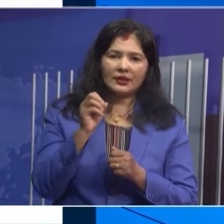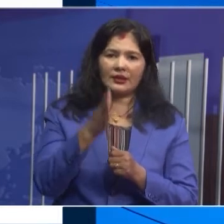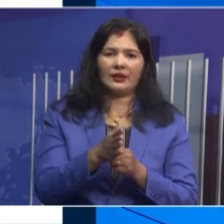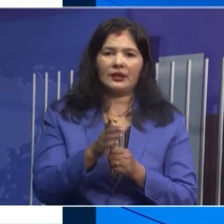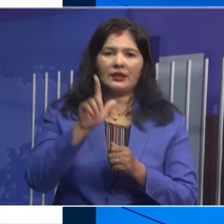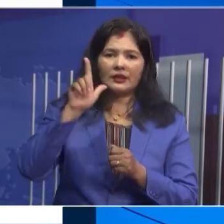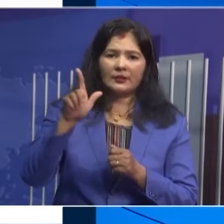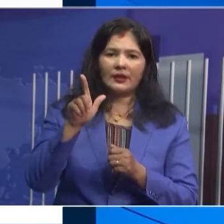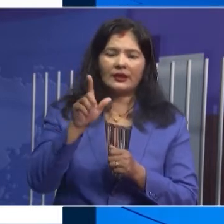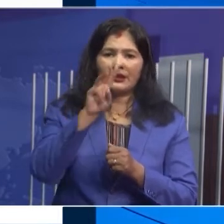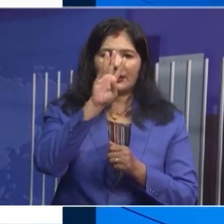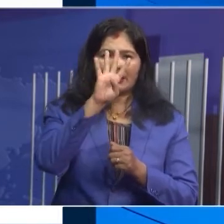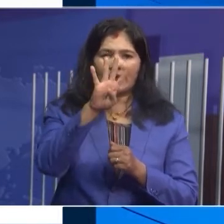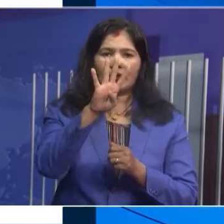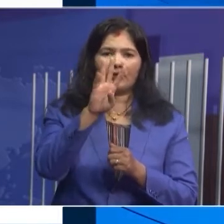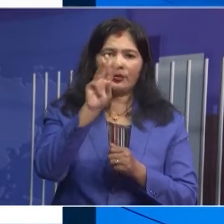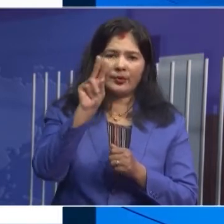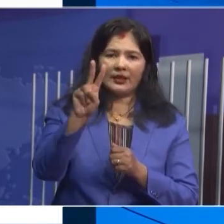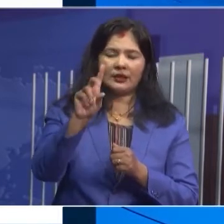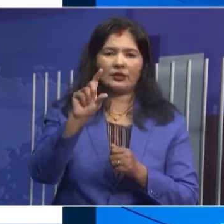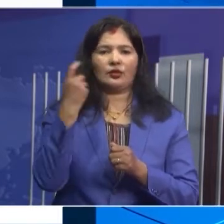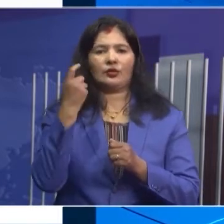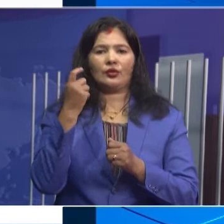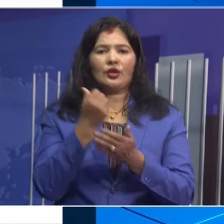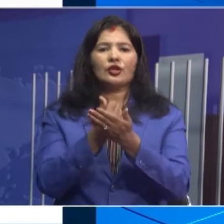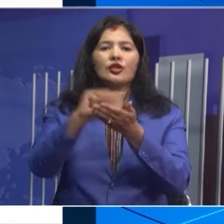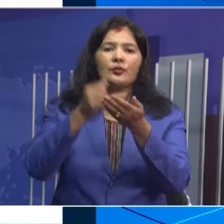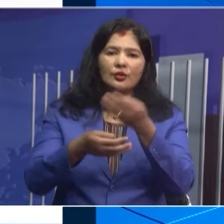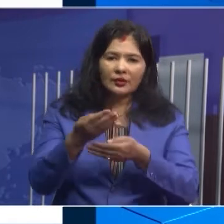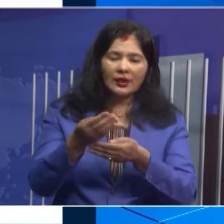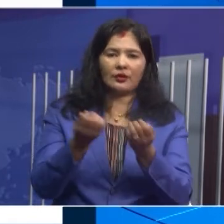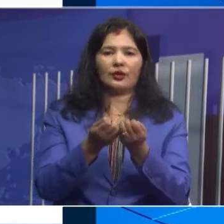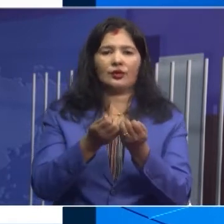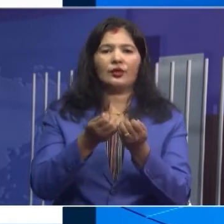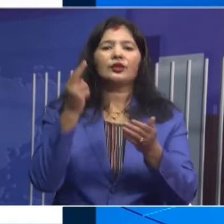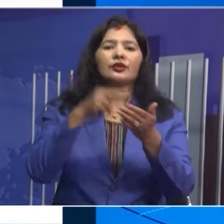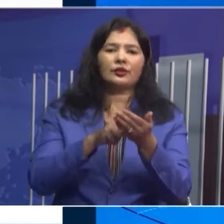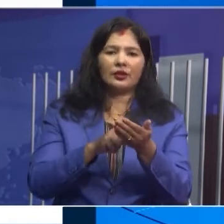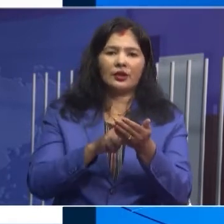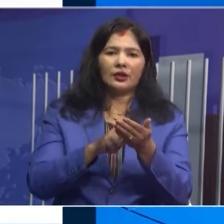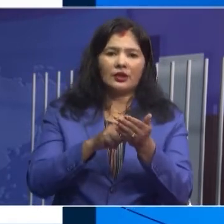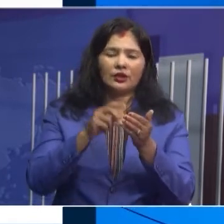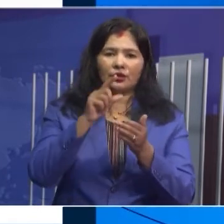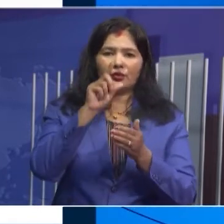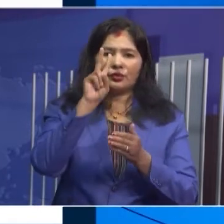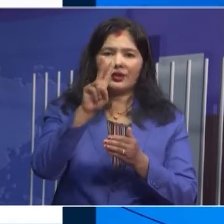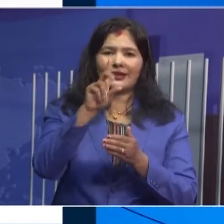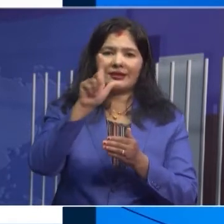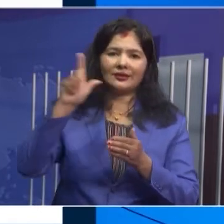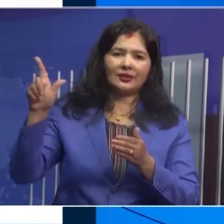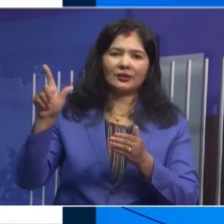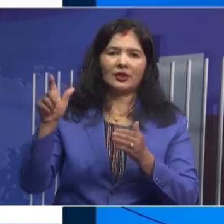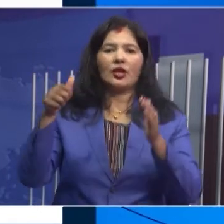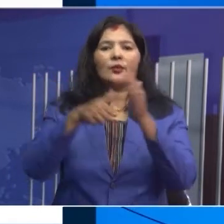73 स्पोर्ट्ससँग करिब 42 करोडको प्रारम्भिक सम्झौता गरेको थियो 2077 मङ्सिरमा क्यानको साधारण सभा में